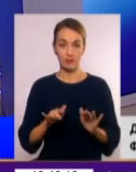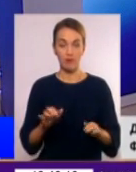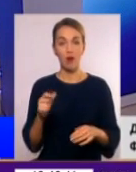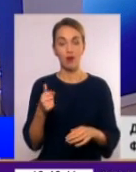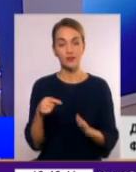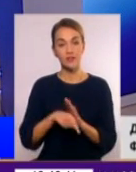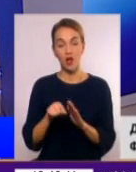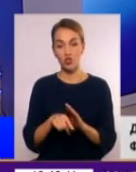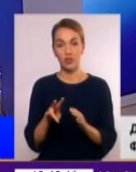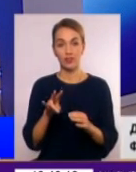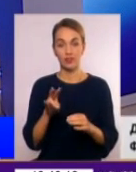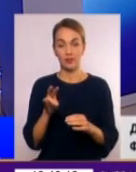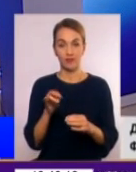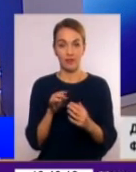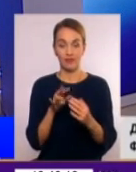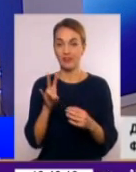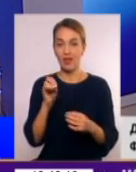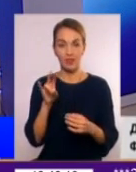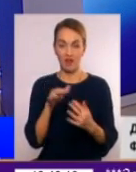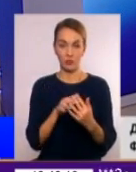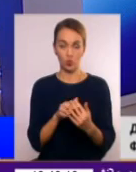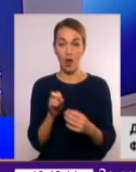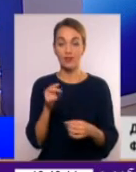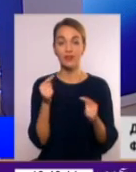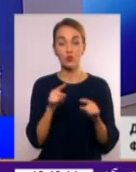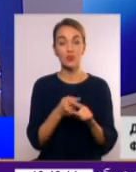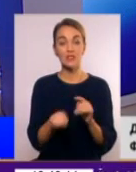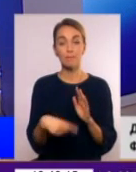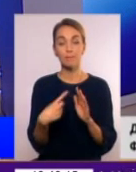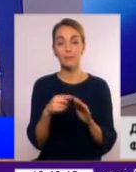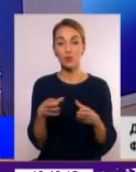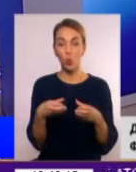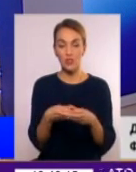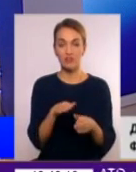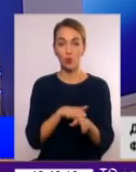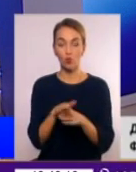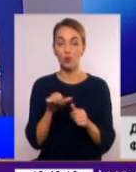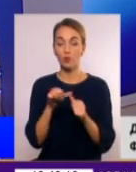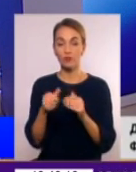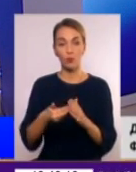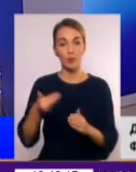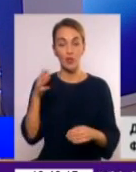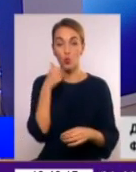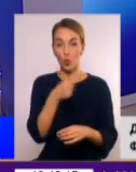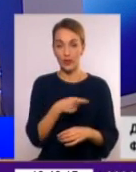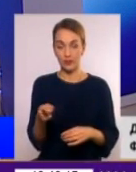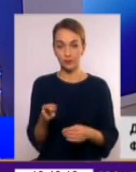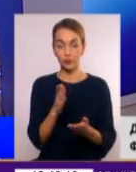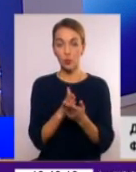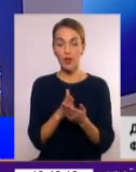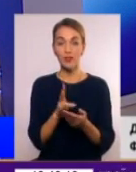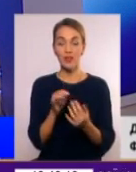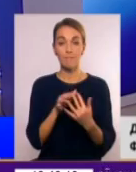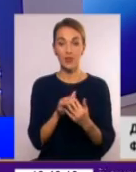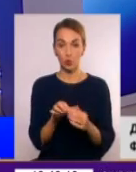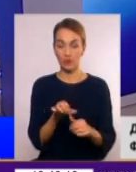Ага, значить, не на війну. Ну, але те, що ці підрозділи виконували, особливо в попередні роки, вони стояли на передовій, зараз